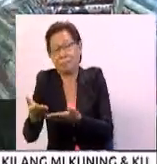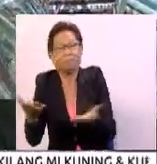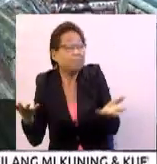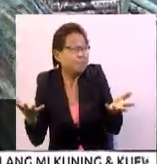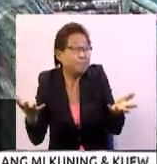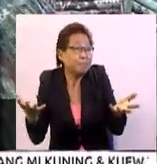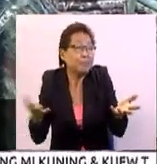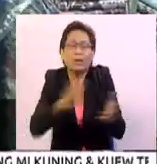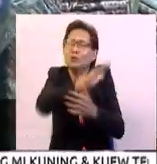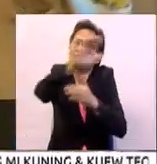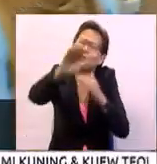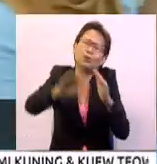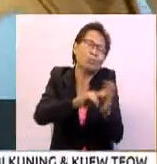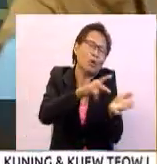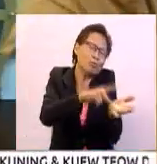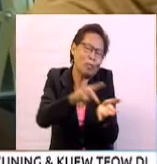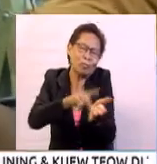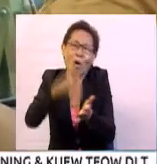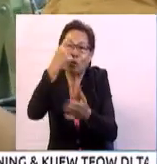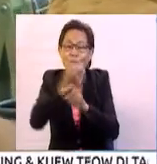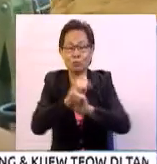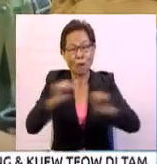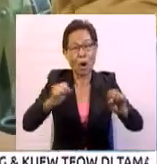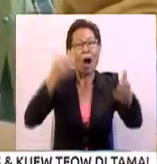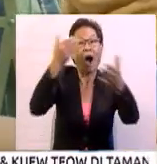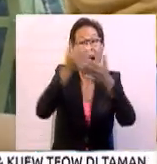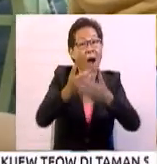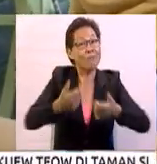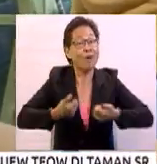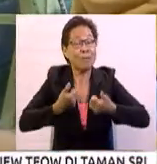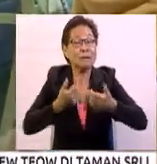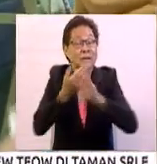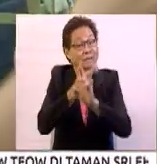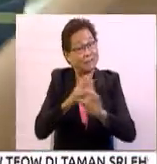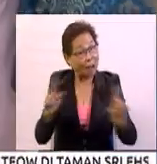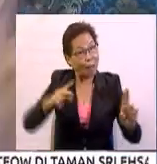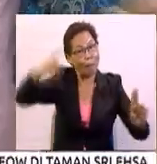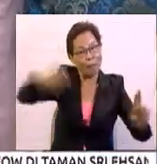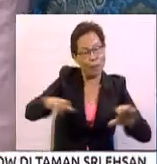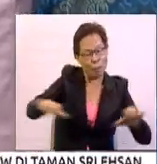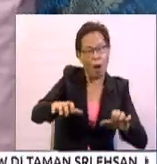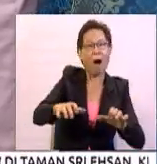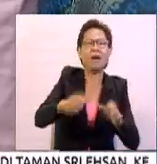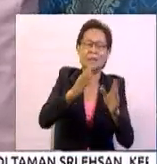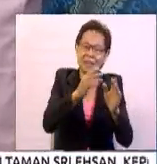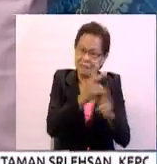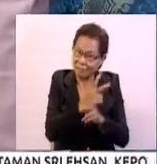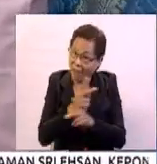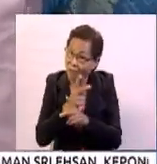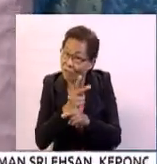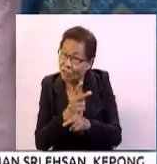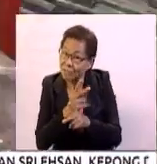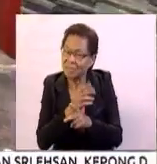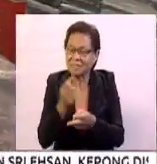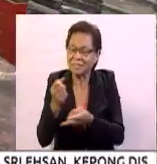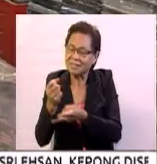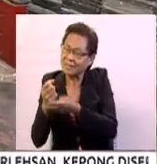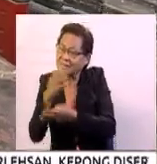Apapun, segala perbelanjaan bagi persiapan menjelang Hari Raya Aidilfitri perlu dilakukan secara berhemah dan